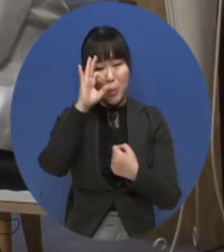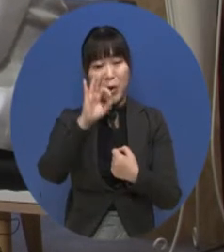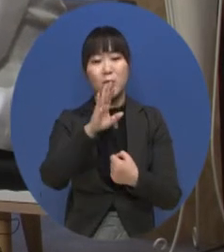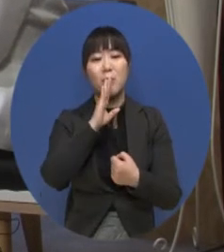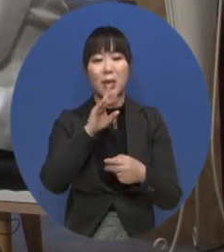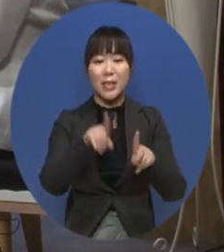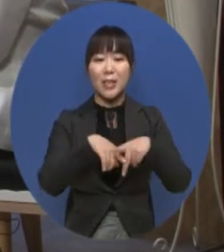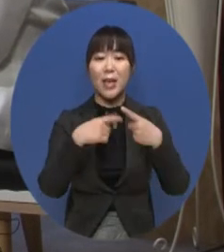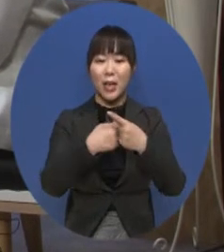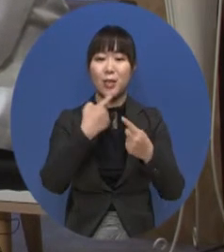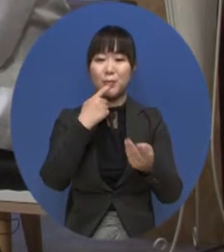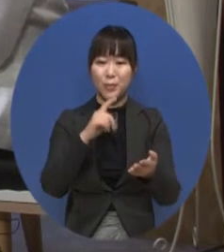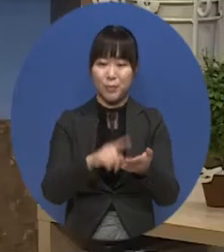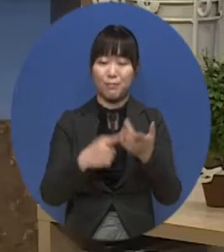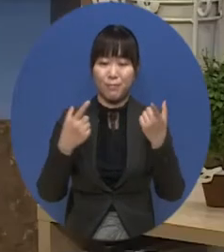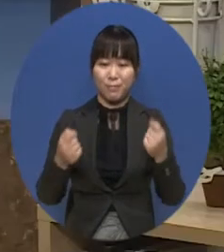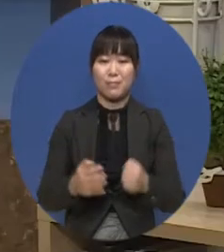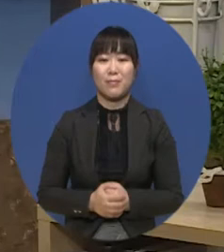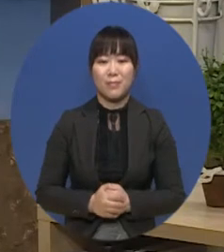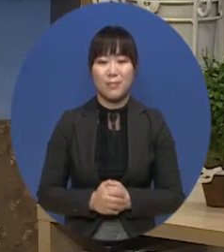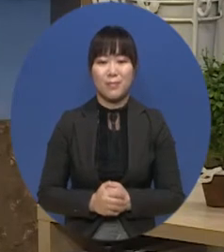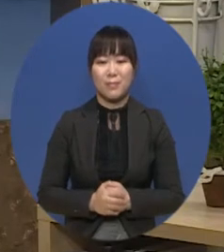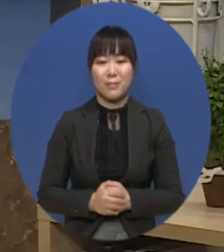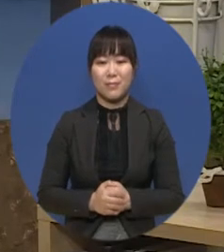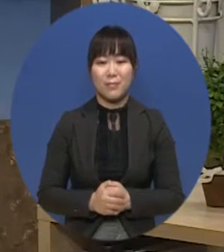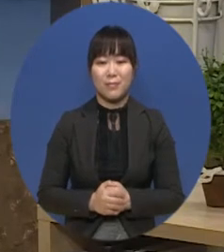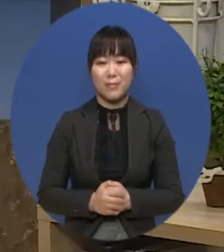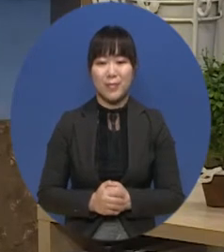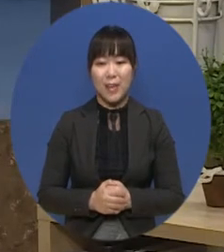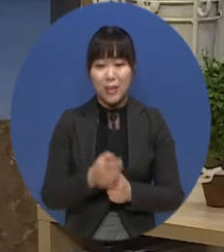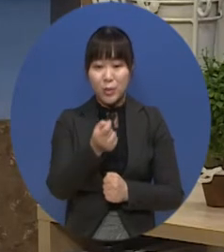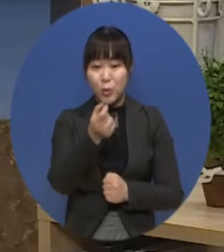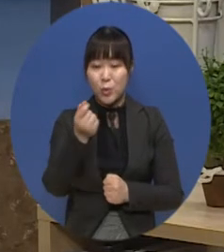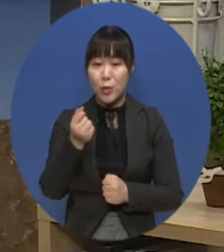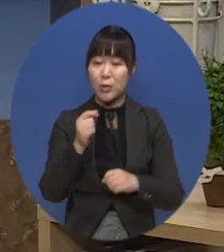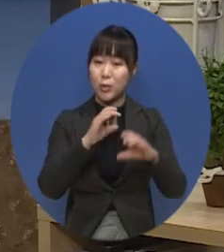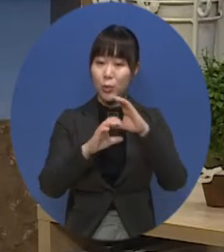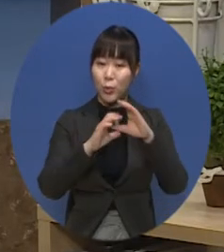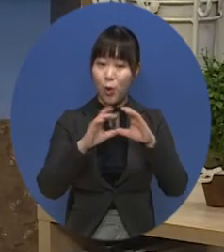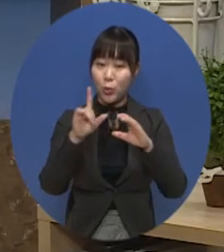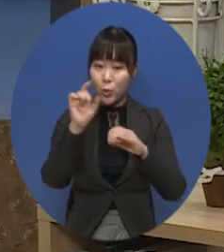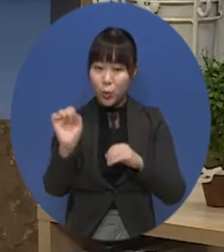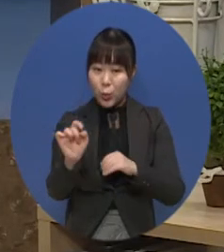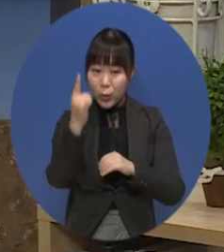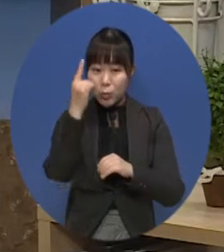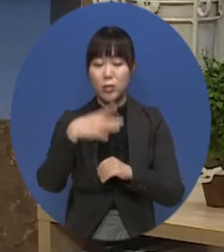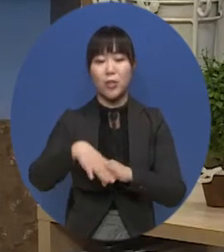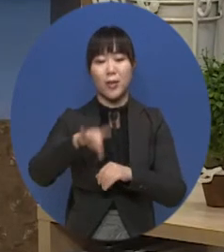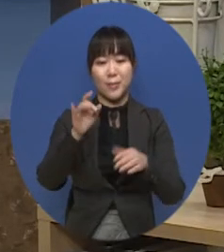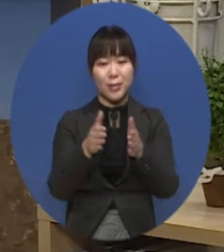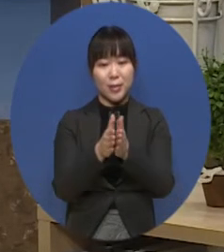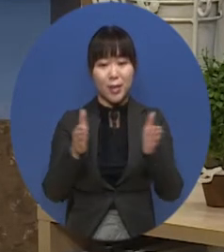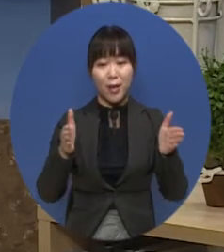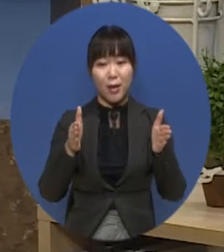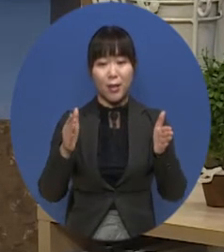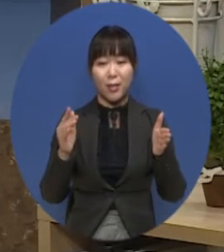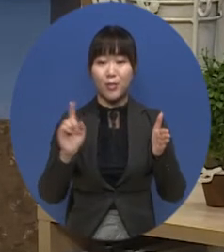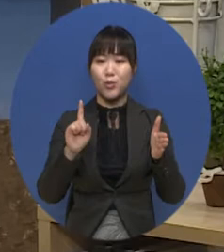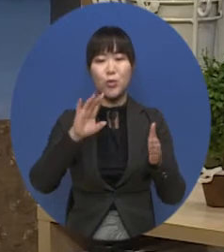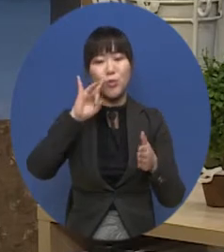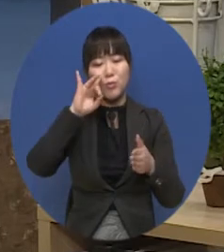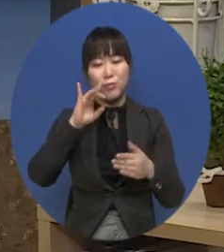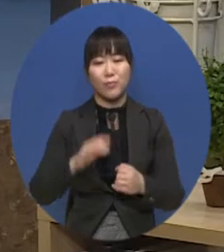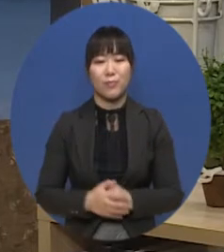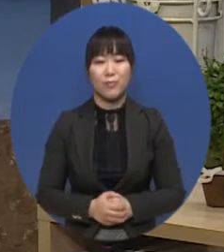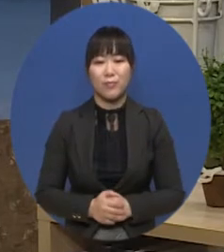훨씬 이야기가 네. 편하겠네요. 그렇다면은 이 소소한 소통을 어떤 계기로 처음 또 창업을 하게